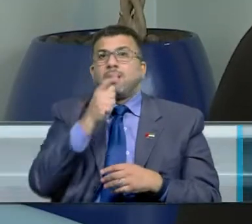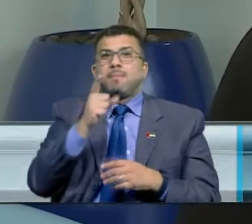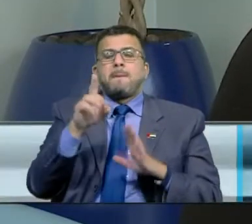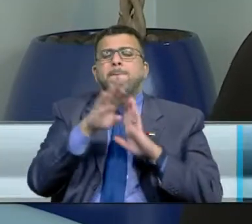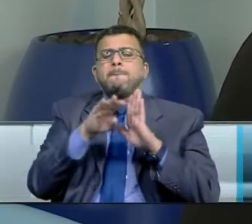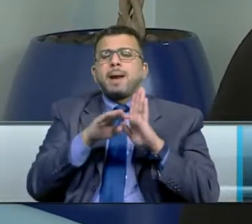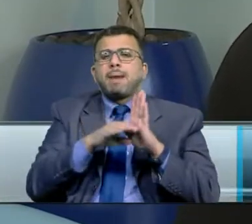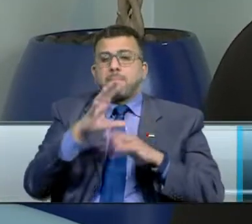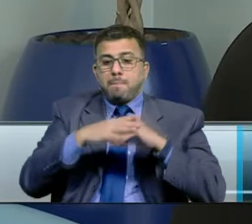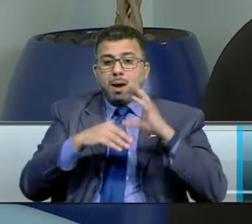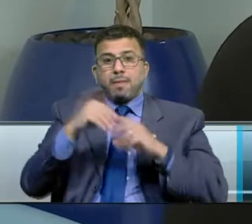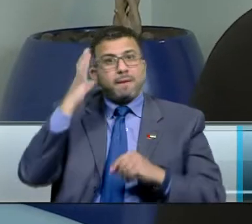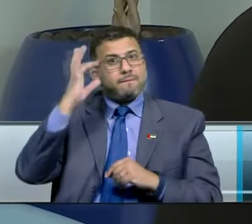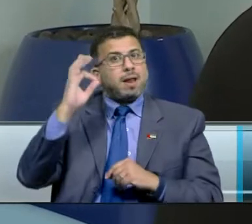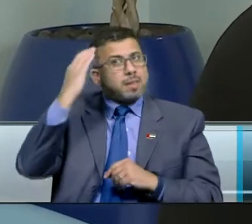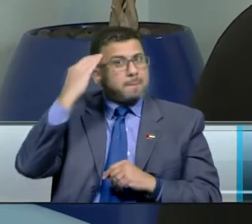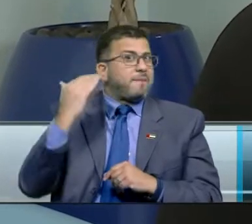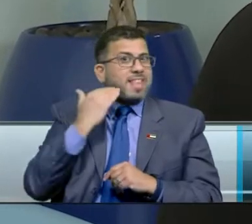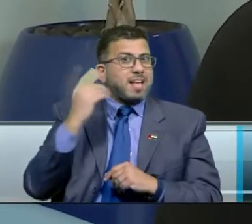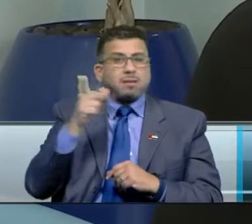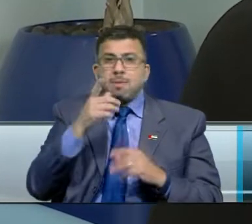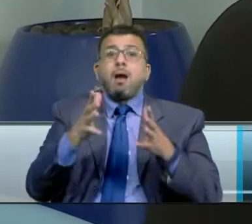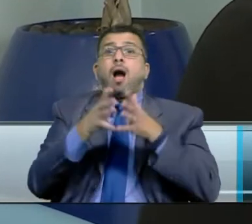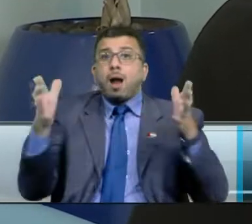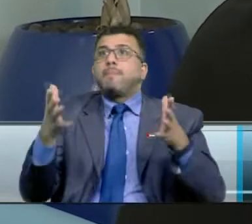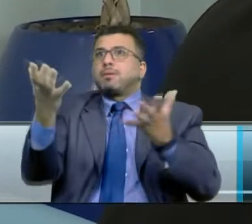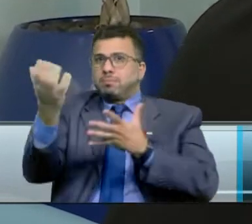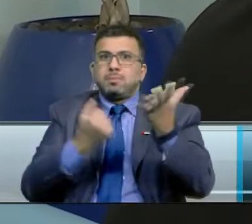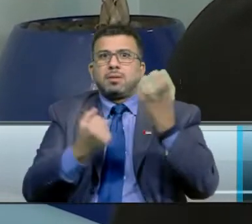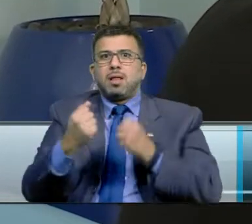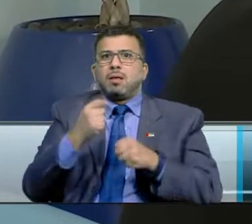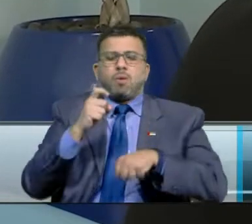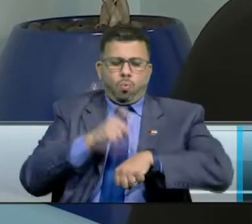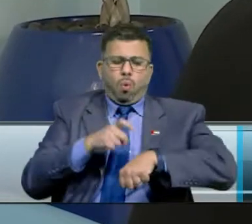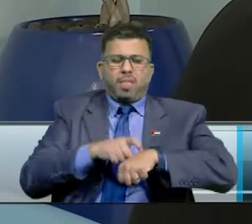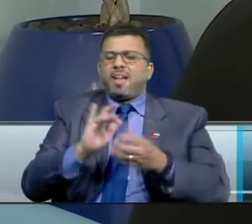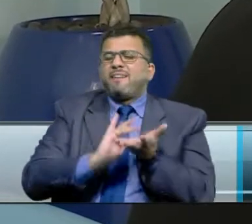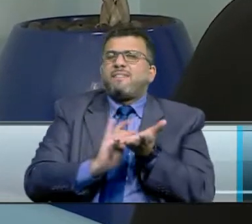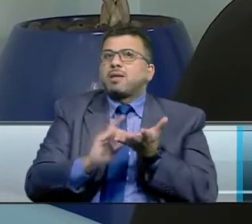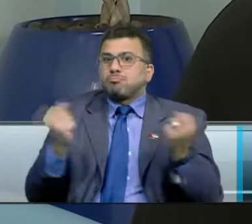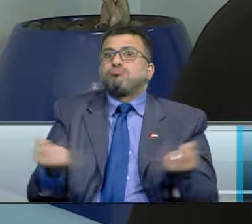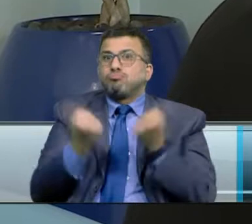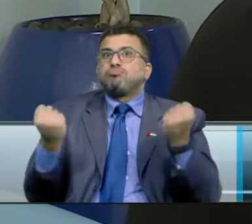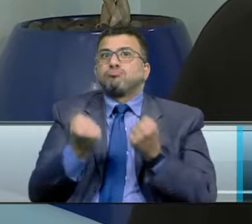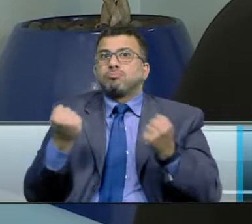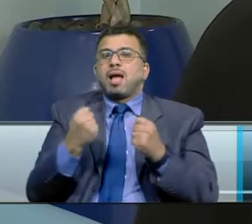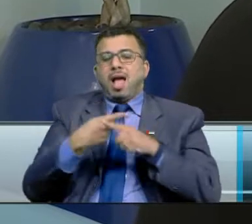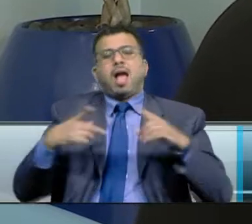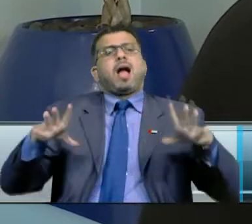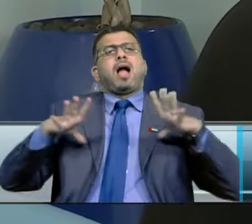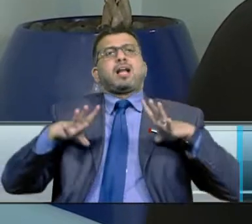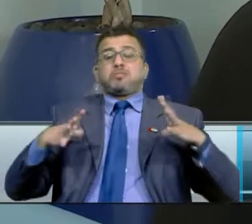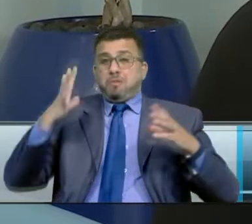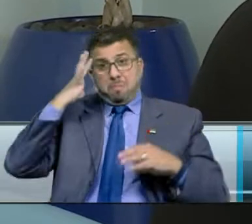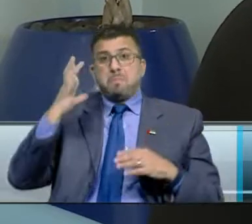احنا ننمي مواهب الفتيات ونستقطب اكبر عدد ممكن عشان نشغل وقتهم في الاجازه بشكل مفيد وممتع في